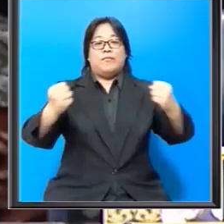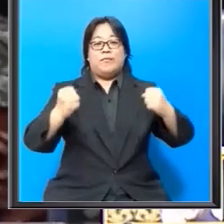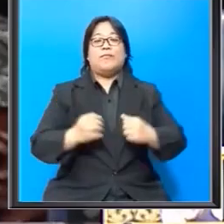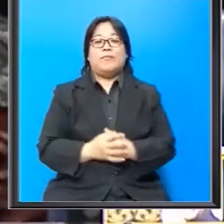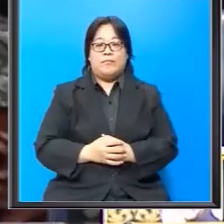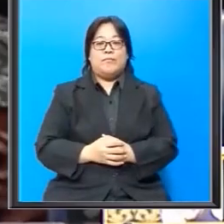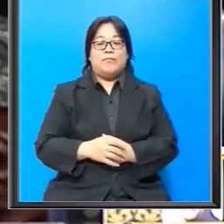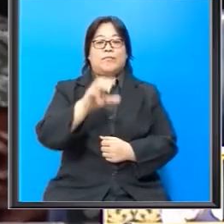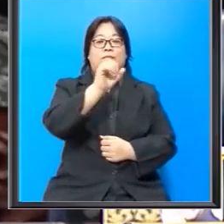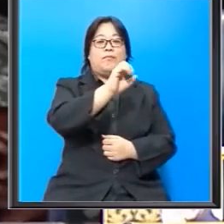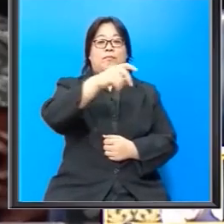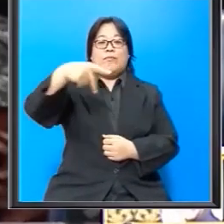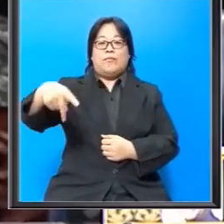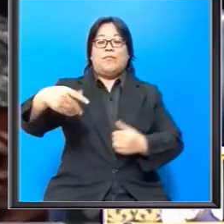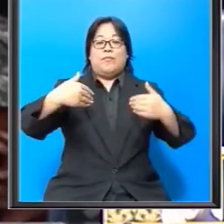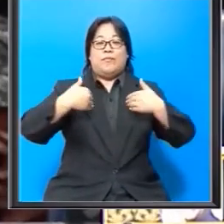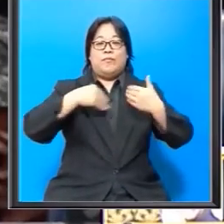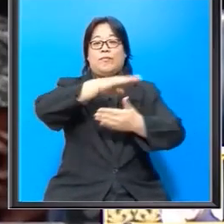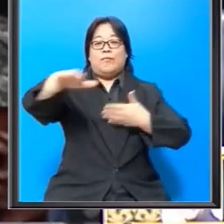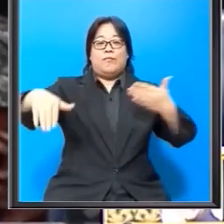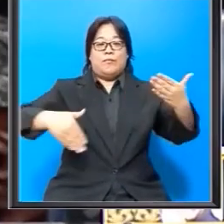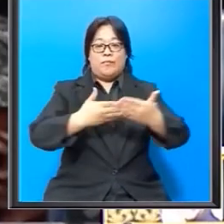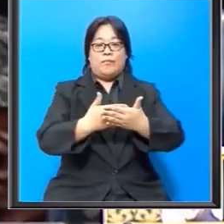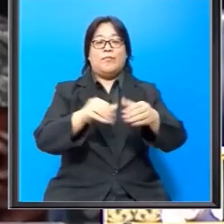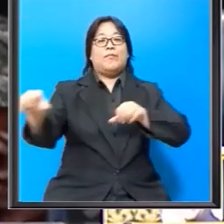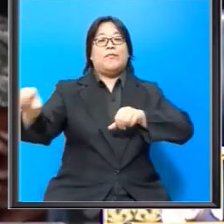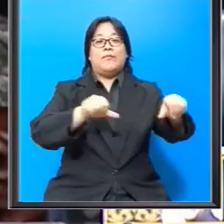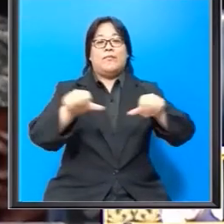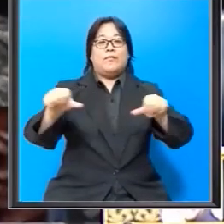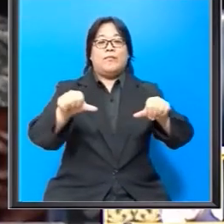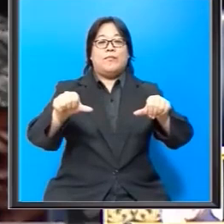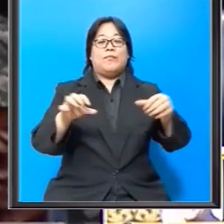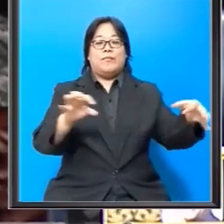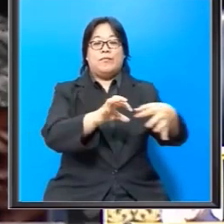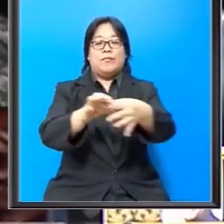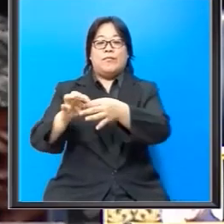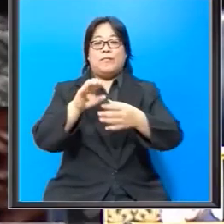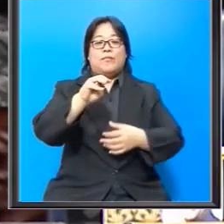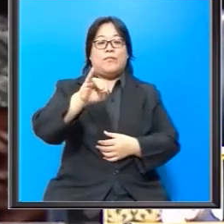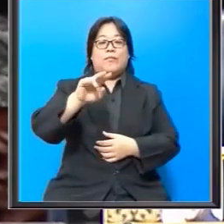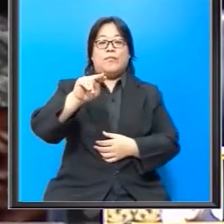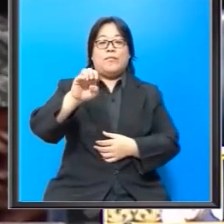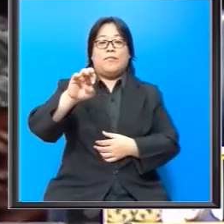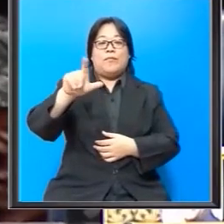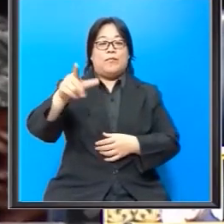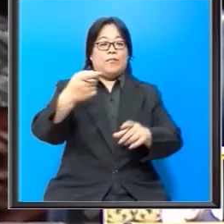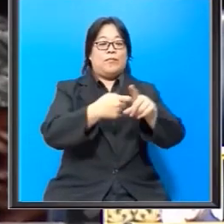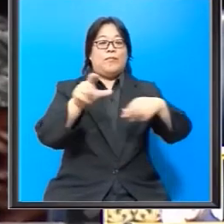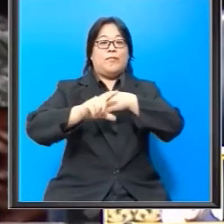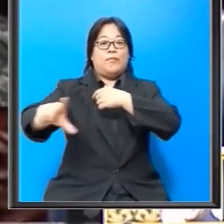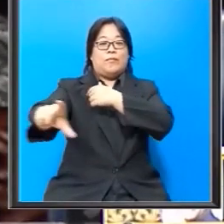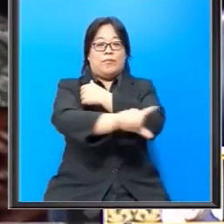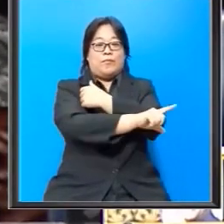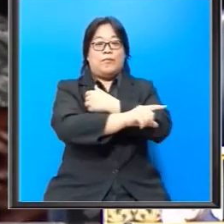kasir4d shopee ini orang komik keseluruhan activity dalam Rantai nilai windrow daripada gelombongan